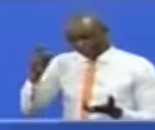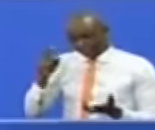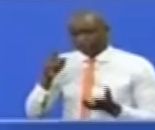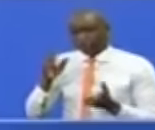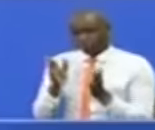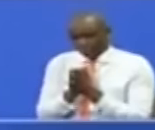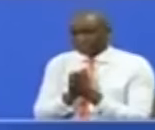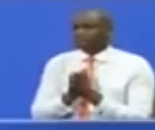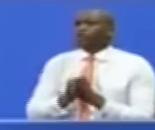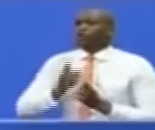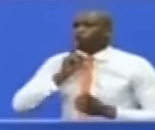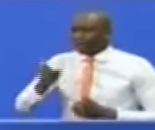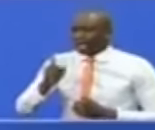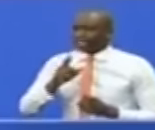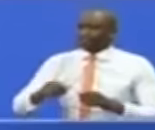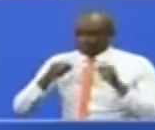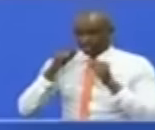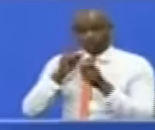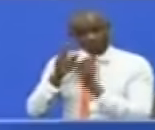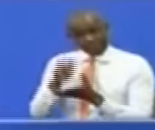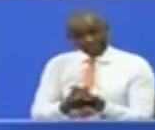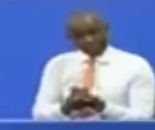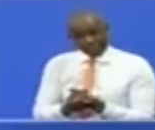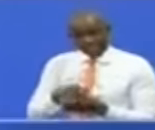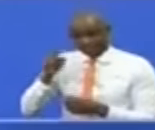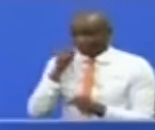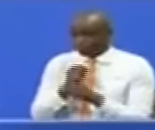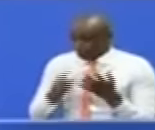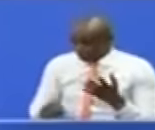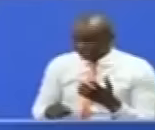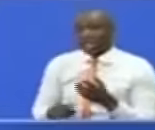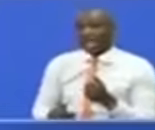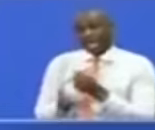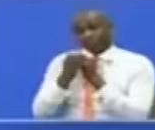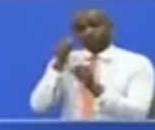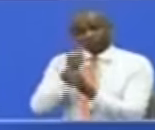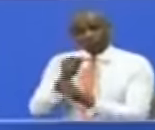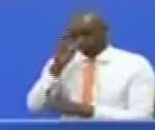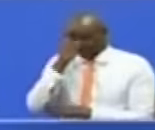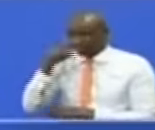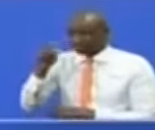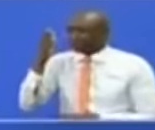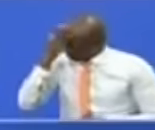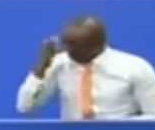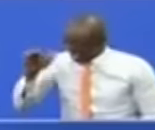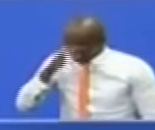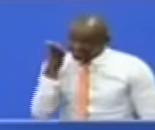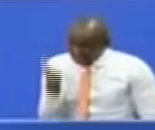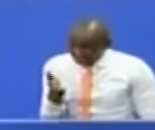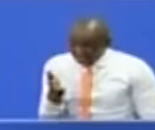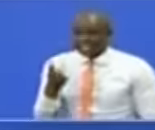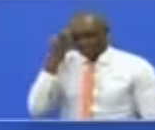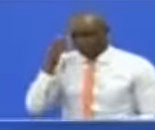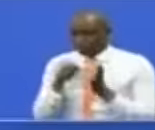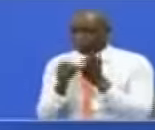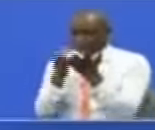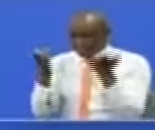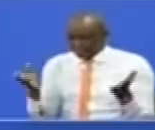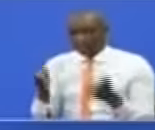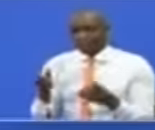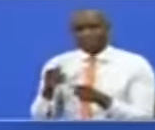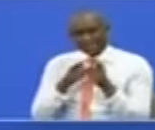OCBD command ya sehemu hiyo, na ya kwamba wao wana supplement kazi ya polisi, kwa sababu wanaelewa terrain ambayo iko na shida huko